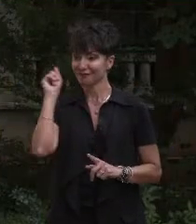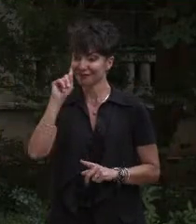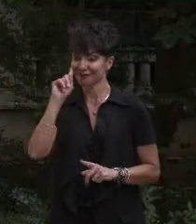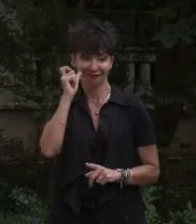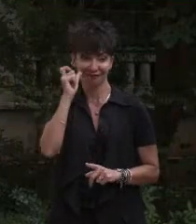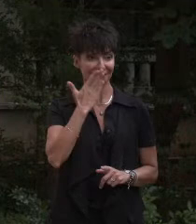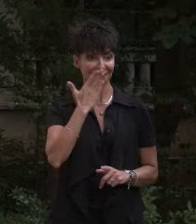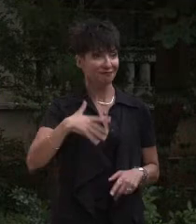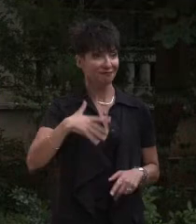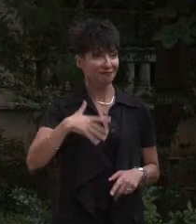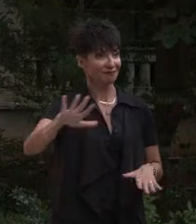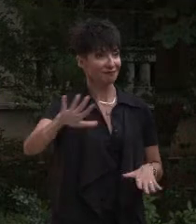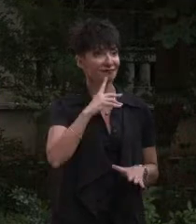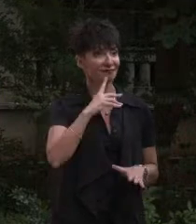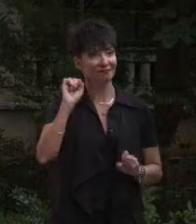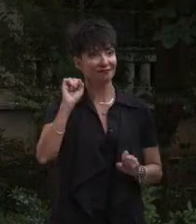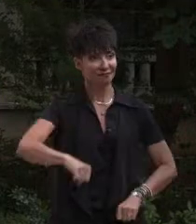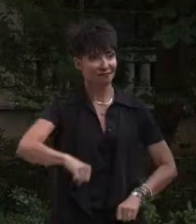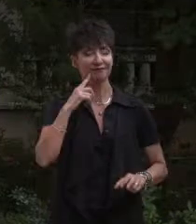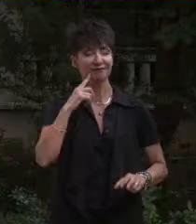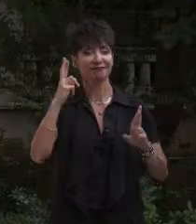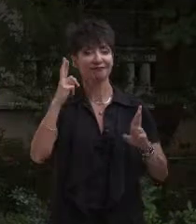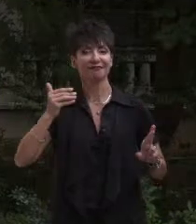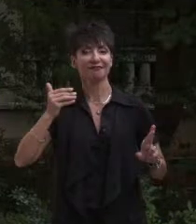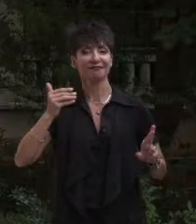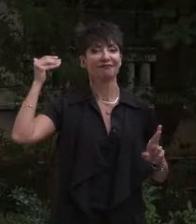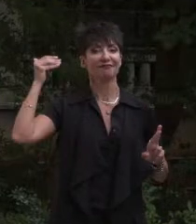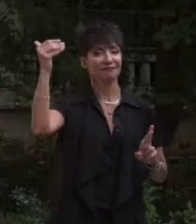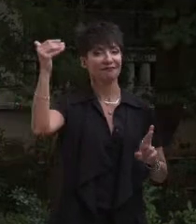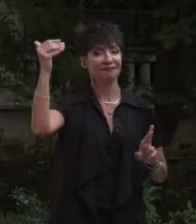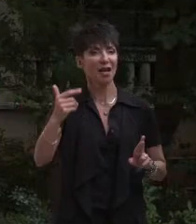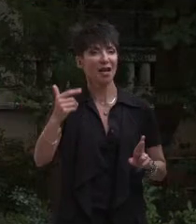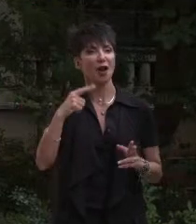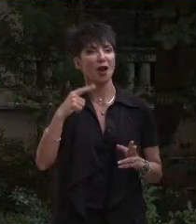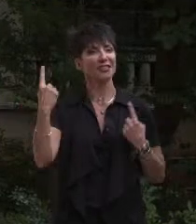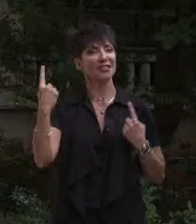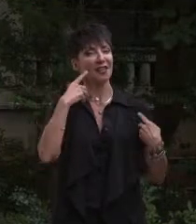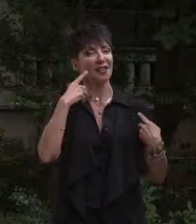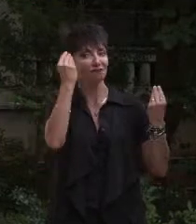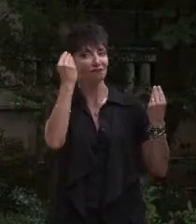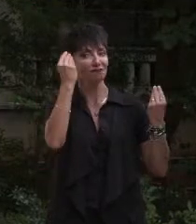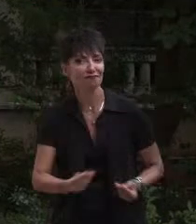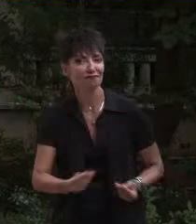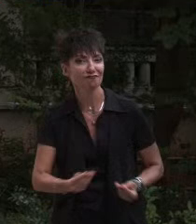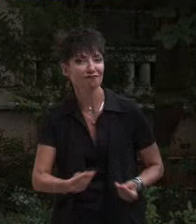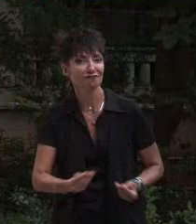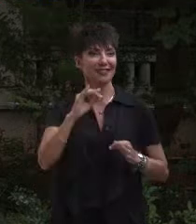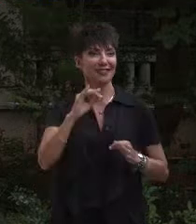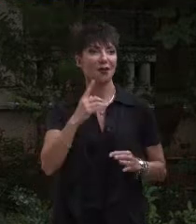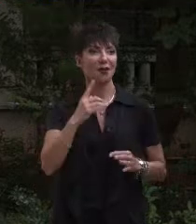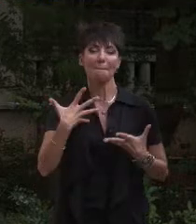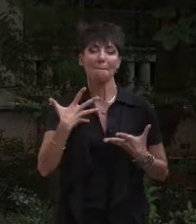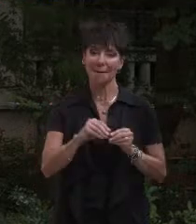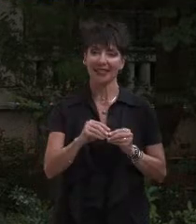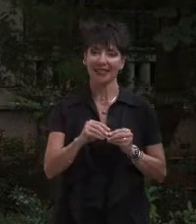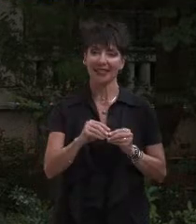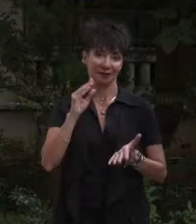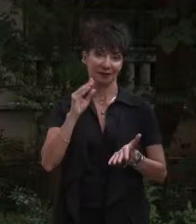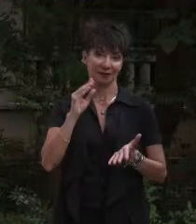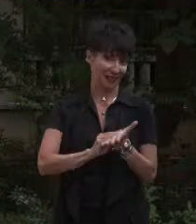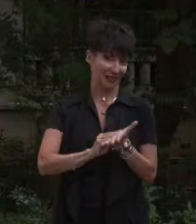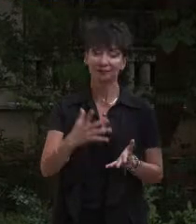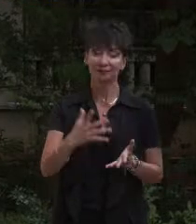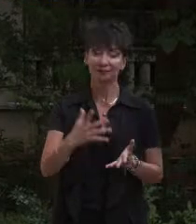μαθητών, και ευελπιστούμε και στο μέλλον, υπό άλλα συνθήκες, να σας έχουμε και πάλι μαζί μας. Θα